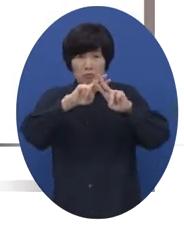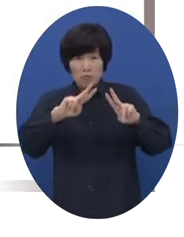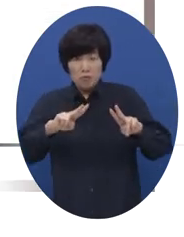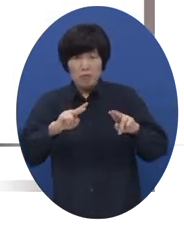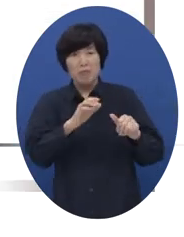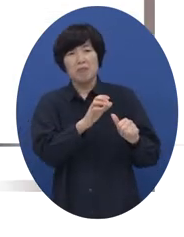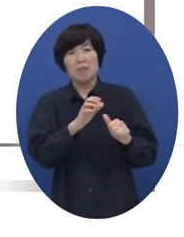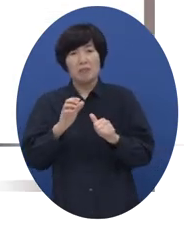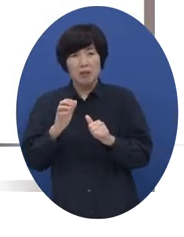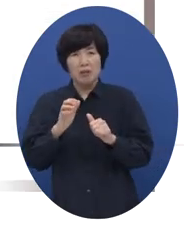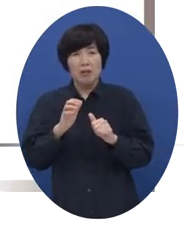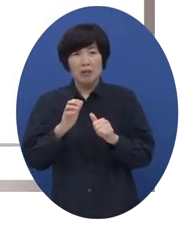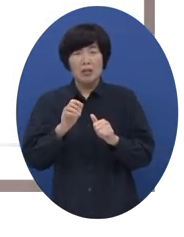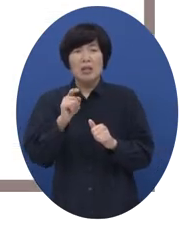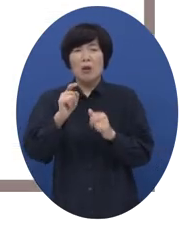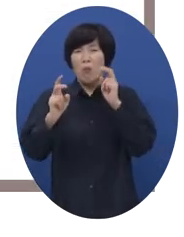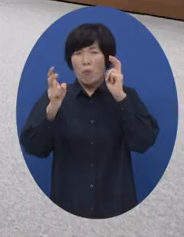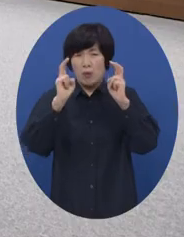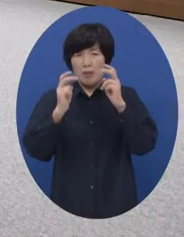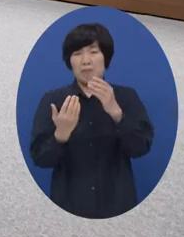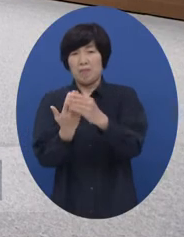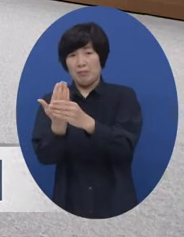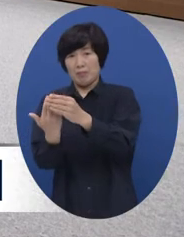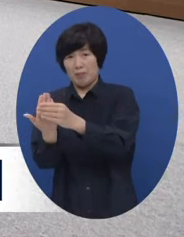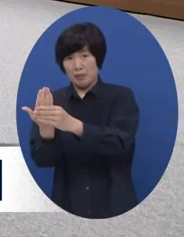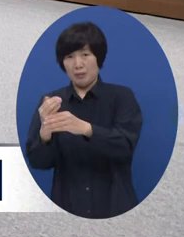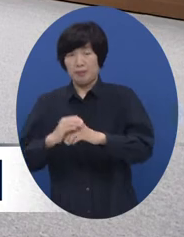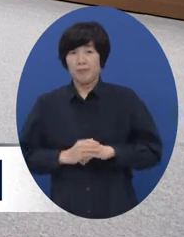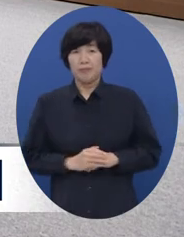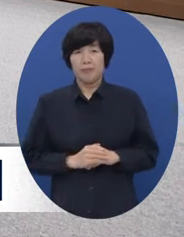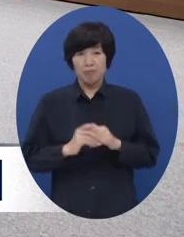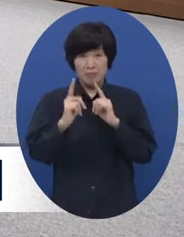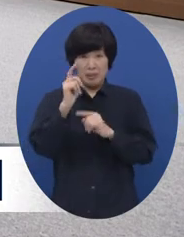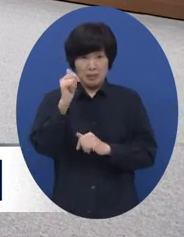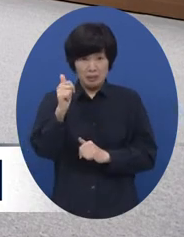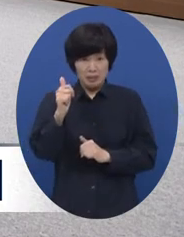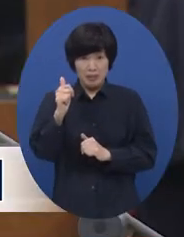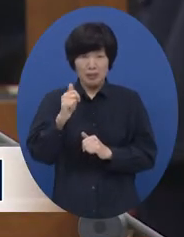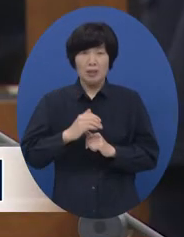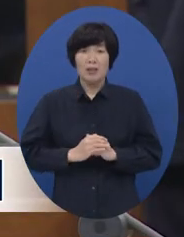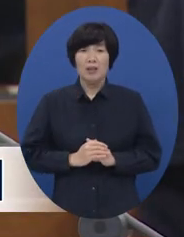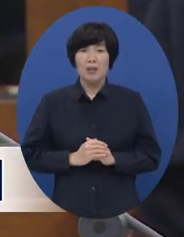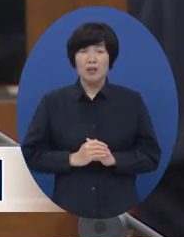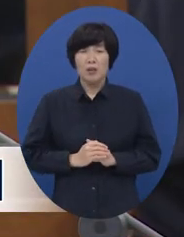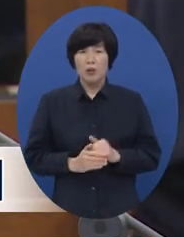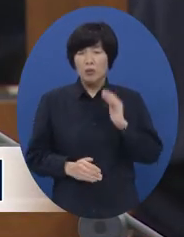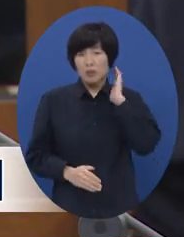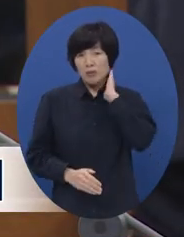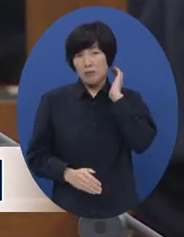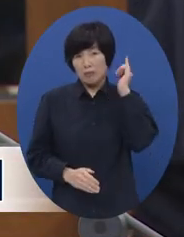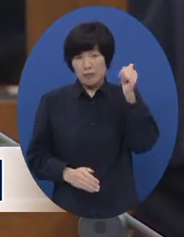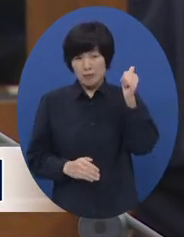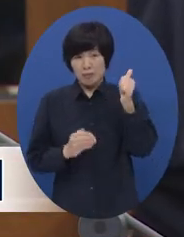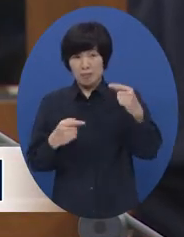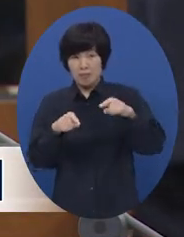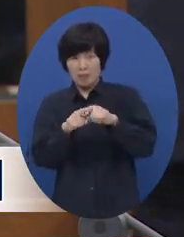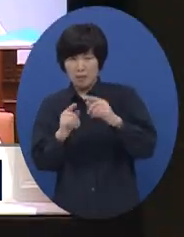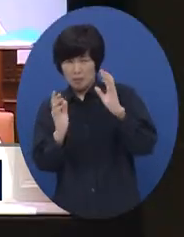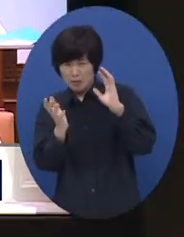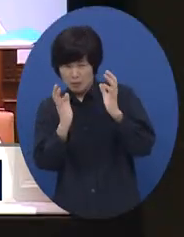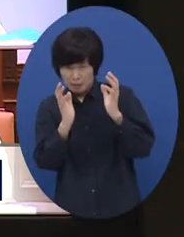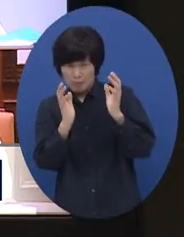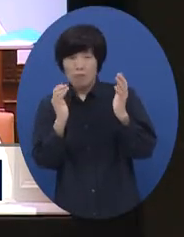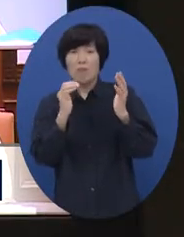취하는 업체들이 속속 나오고 있습니다. 이재명 경기도지사는 30일 오늘 문재인 대통령 주재 신종 코로나